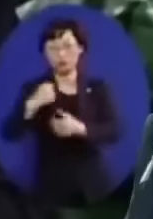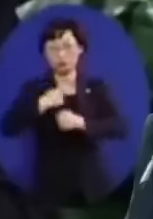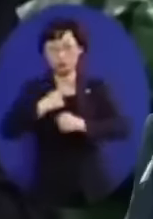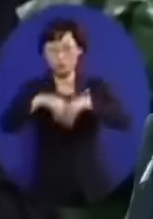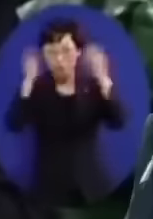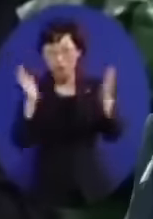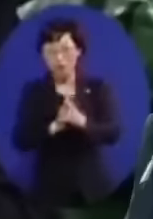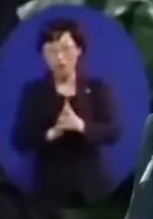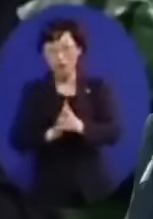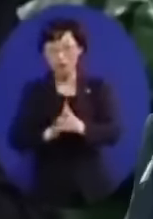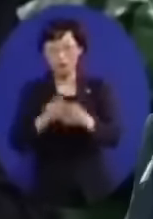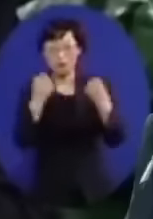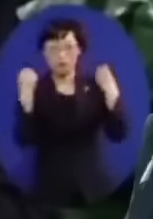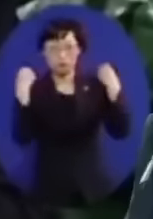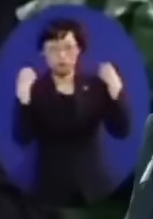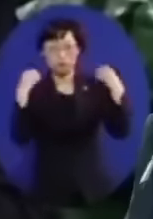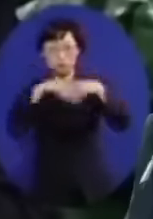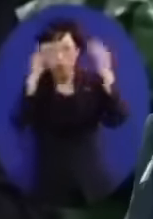다 모여서 기도한다.